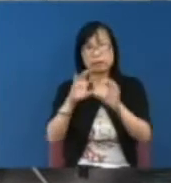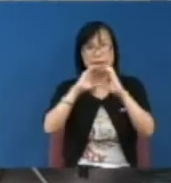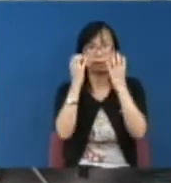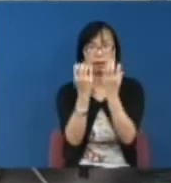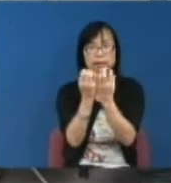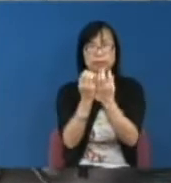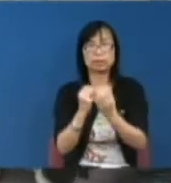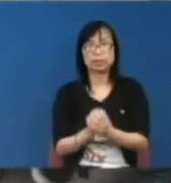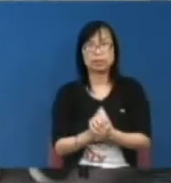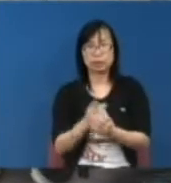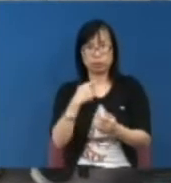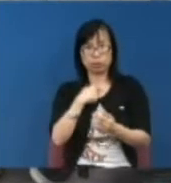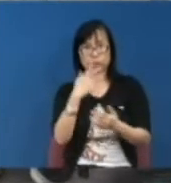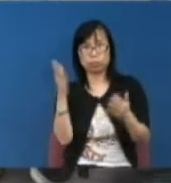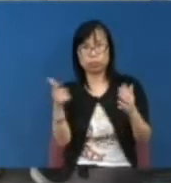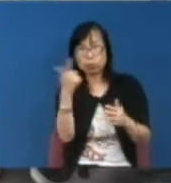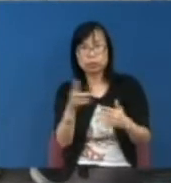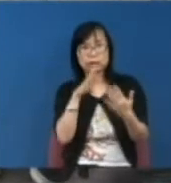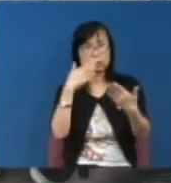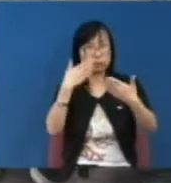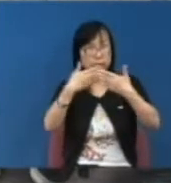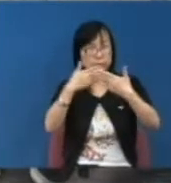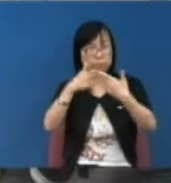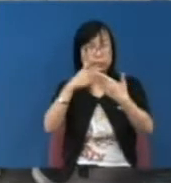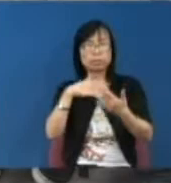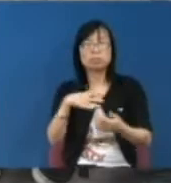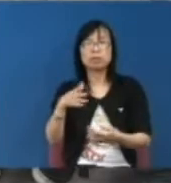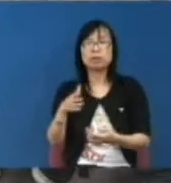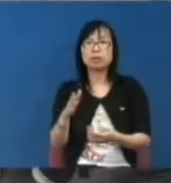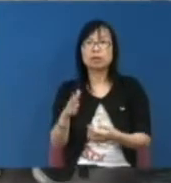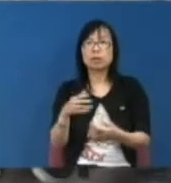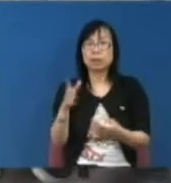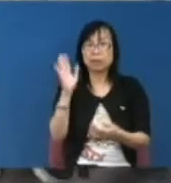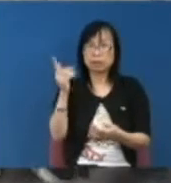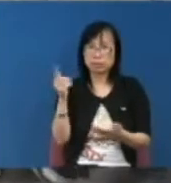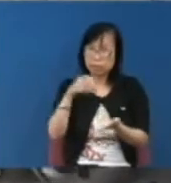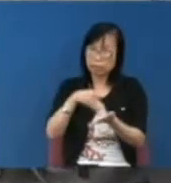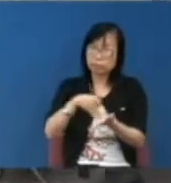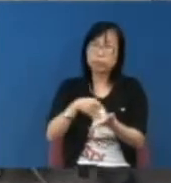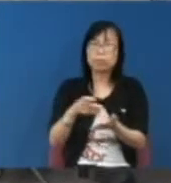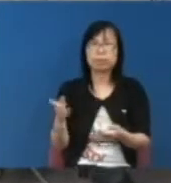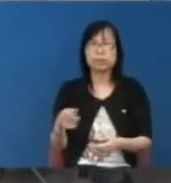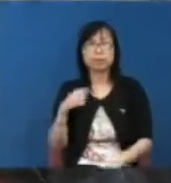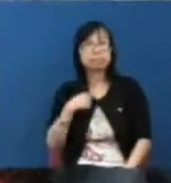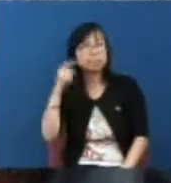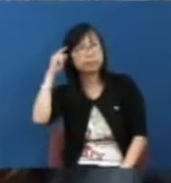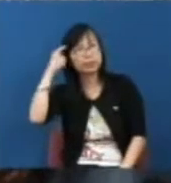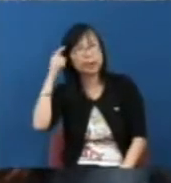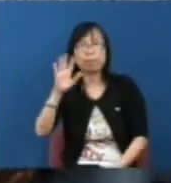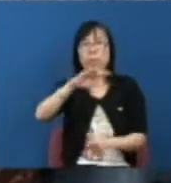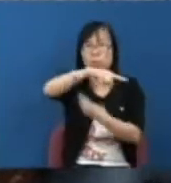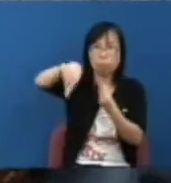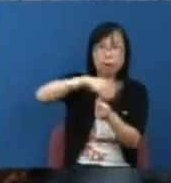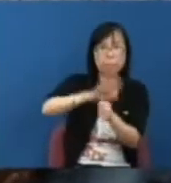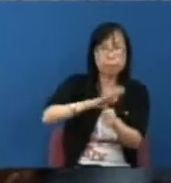哋即係要同佢多啲接觸，或者其實我哋之前亦都同佢哋有參與過，係啦，係啦。 我諗環保組織